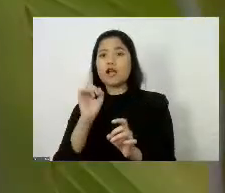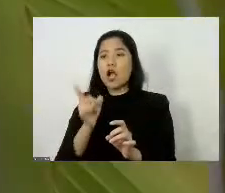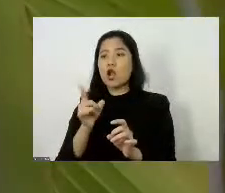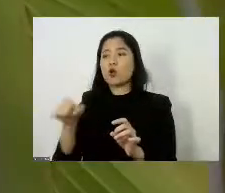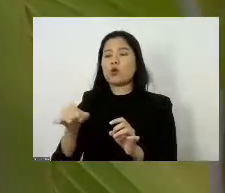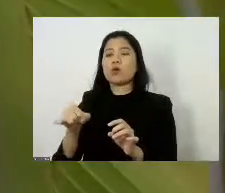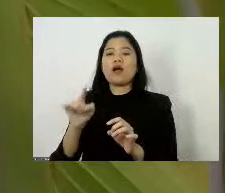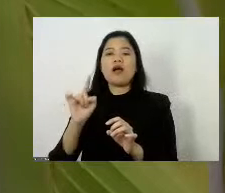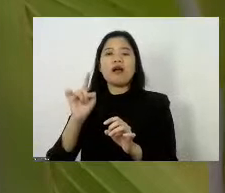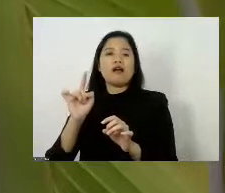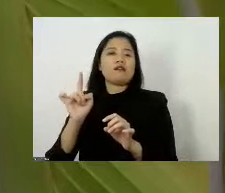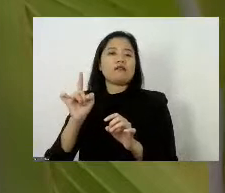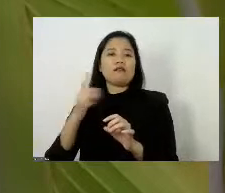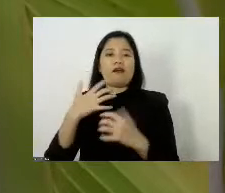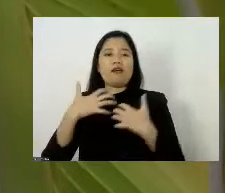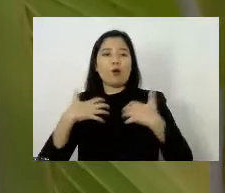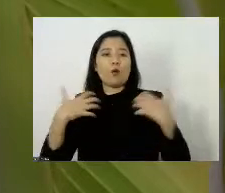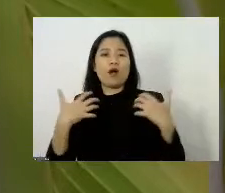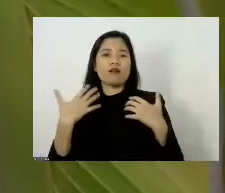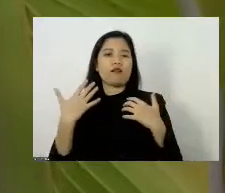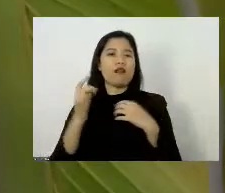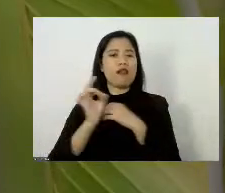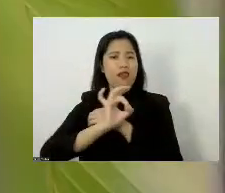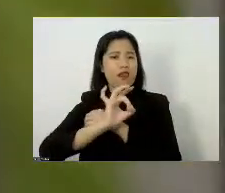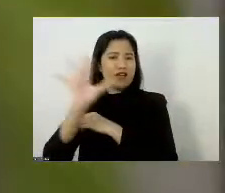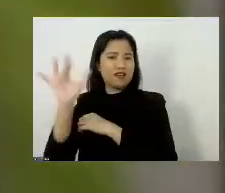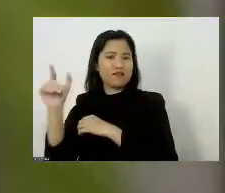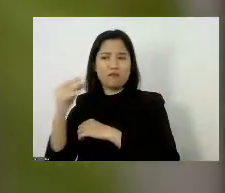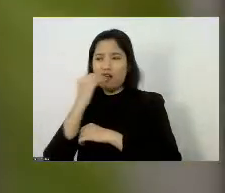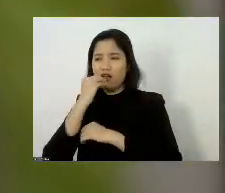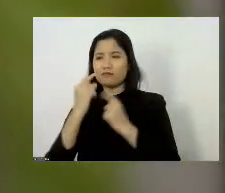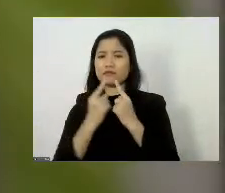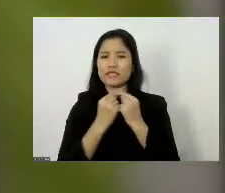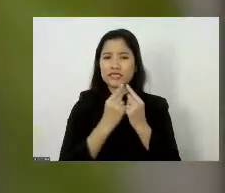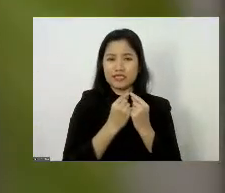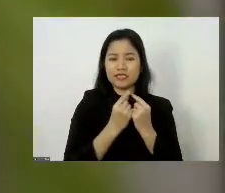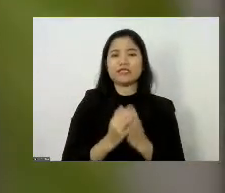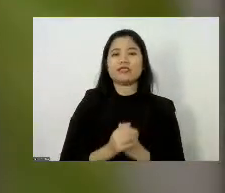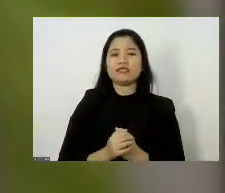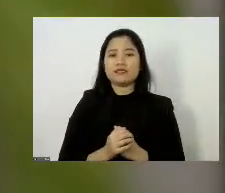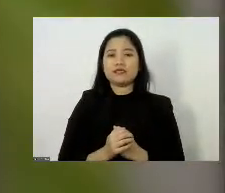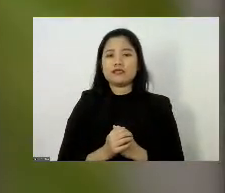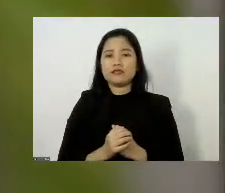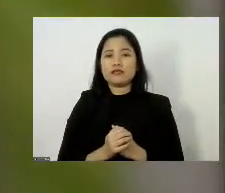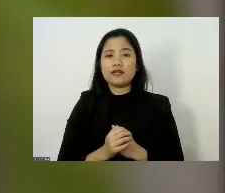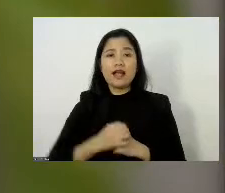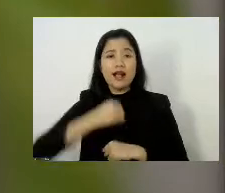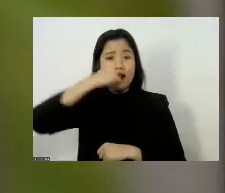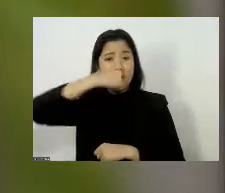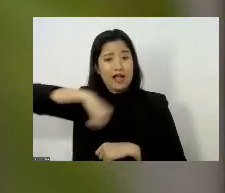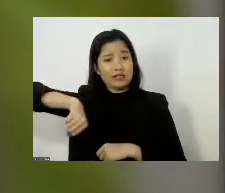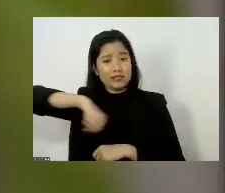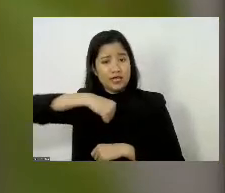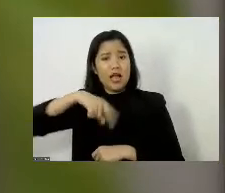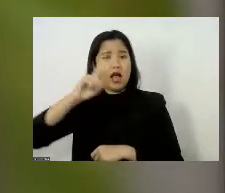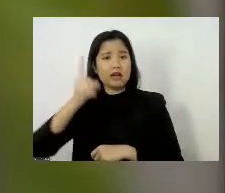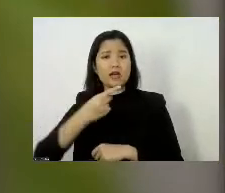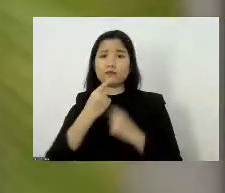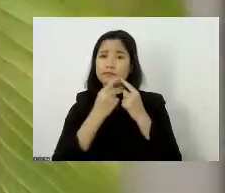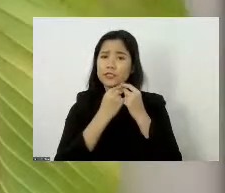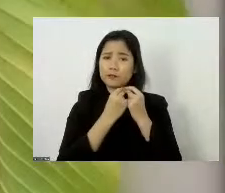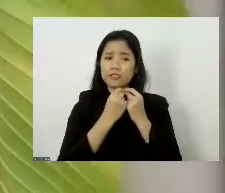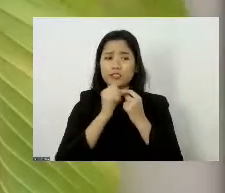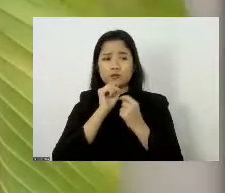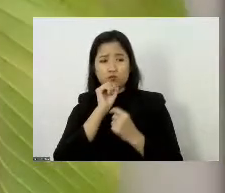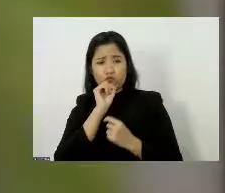vertebrata besar pemakan biji lainnya gajah menyebarkan biji-bijian yang dimakan sejauh